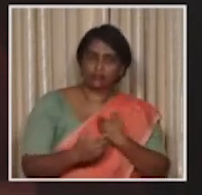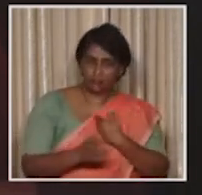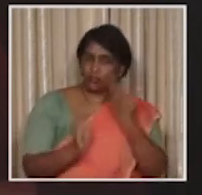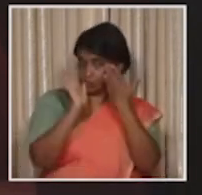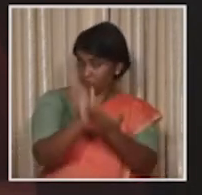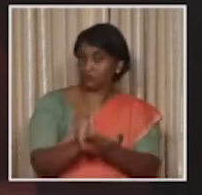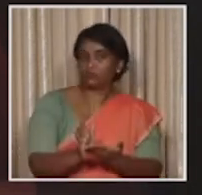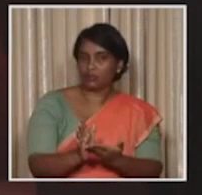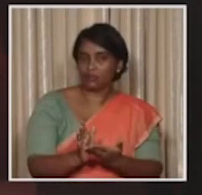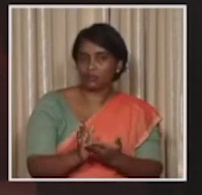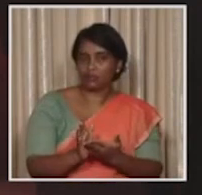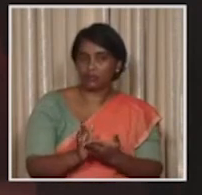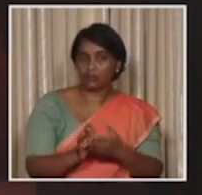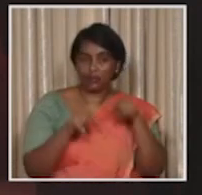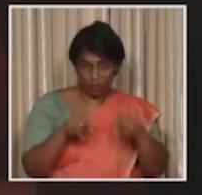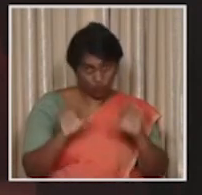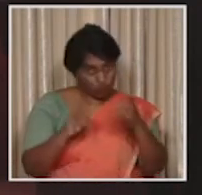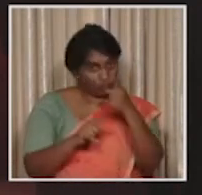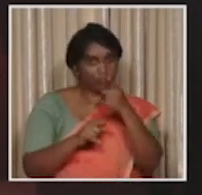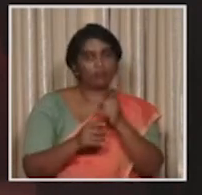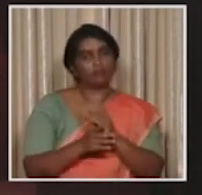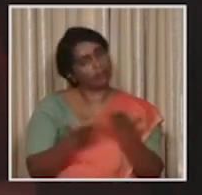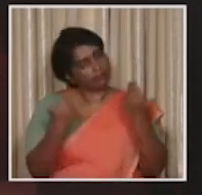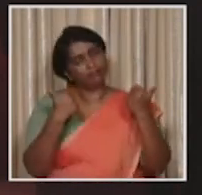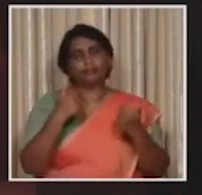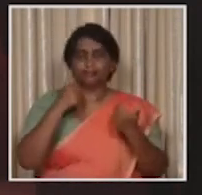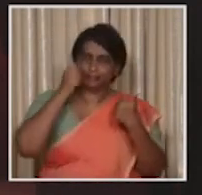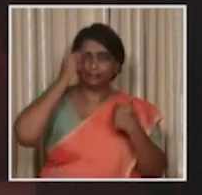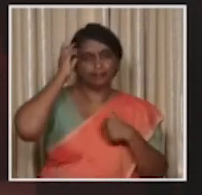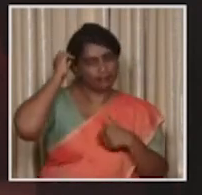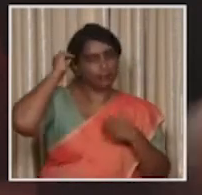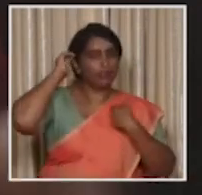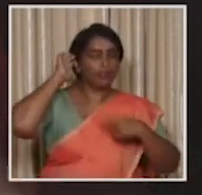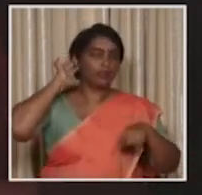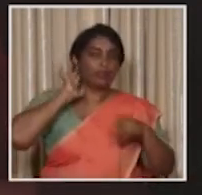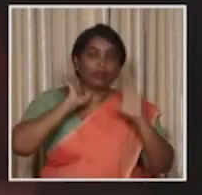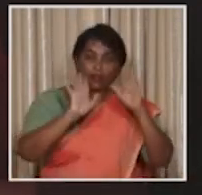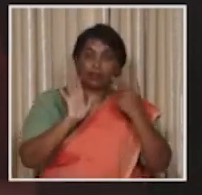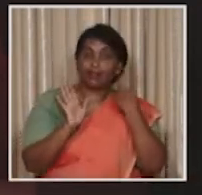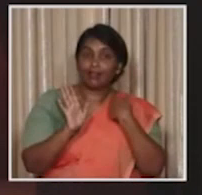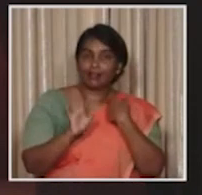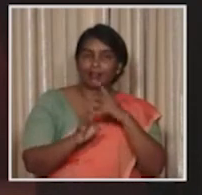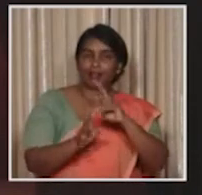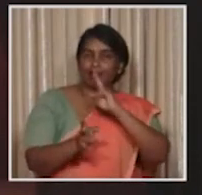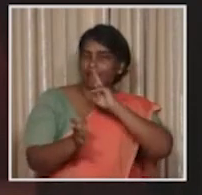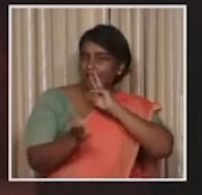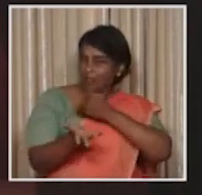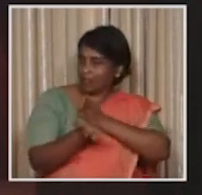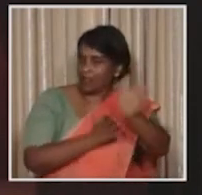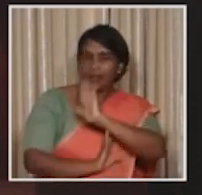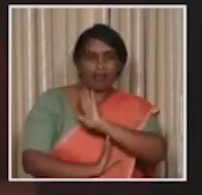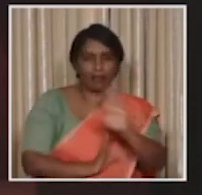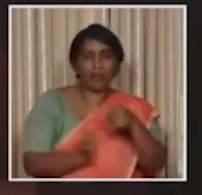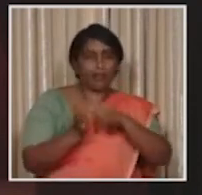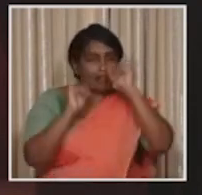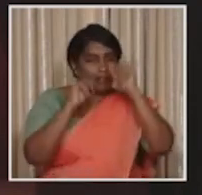කරන්න. හරි, ඔබතුමා දැන් ලැස්සින එකට. හරි, අපි ඒකට විවාද. හැබැයි මම මේ ඔබතුමා නොමග යවන්න එපා. මේ බාල